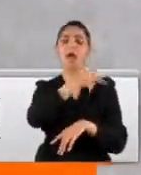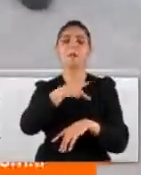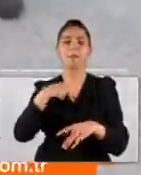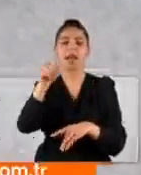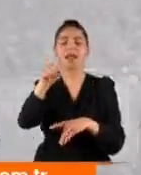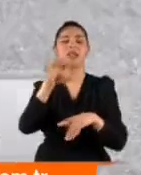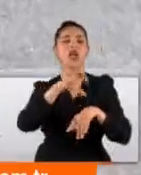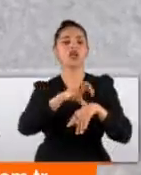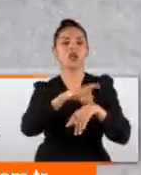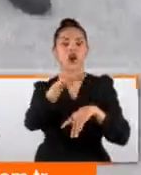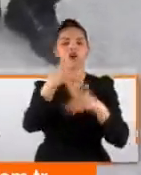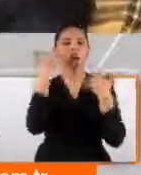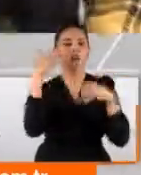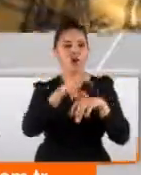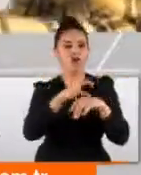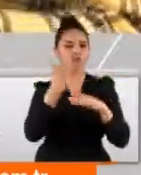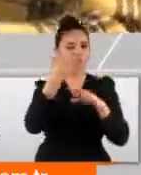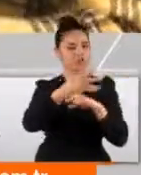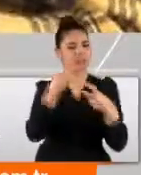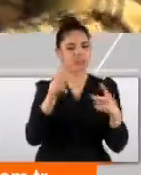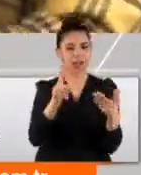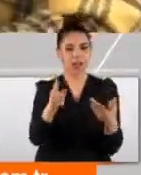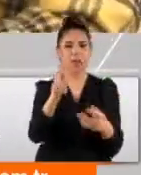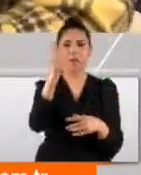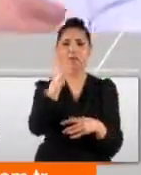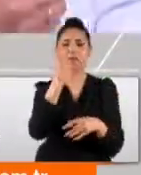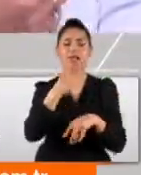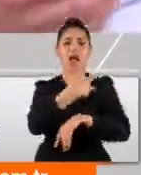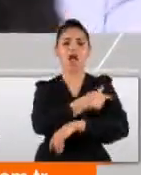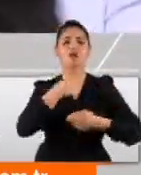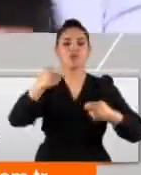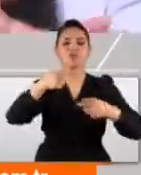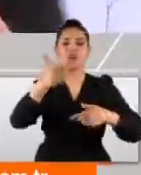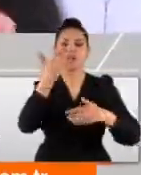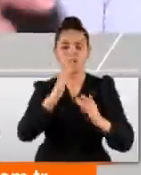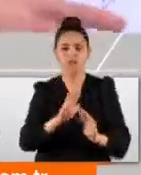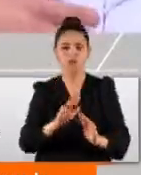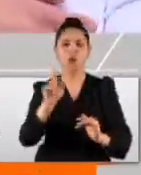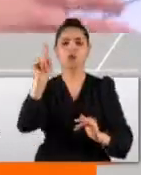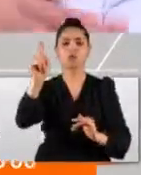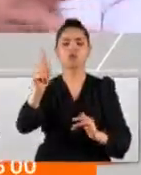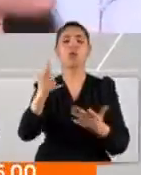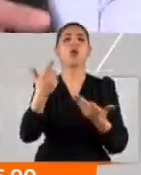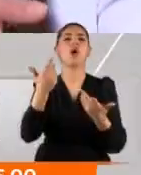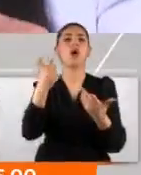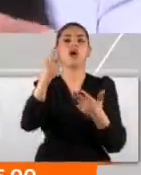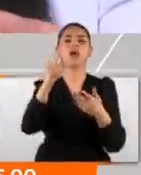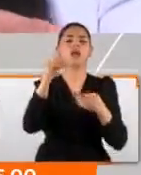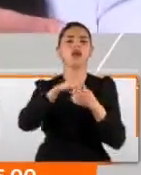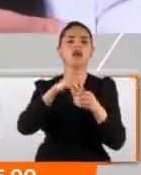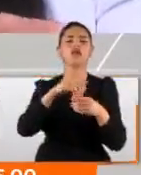belediyenin veteriner hekimleri devreye girecek. Bir yıl boyunca aşı masrafı falan yok. Olgunluğa gelenleri kısırlaştırmasını yapıyoruz. İç ve dış